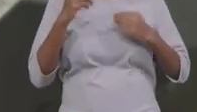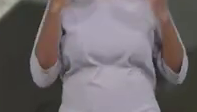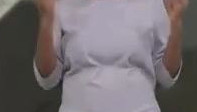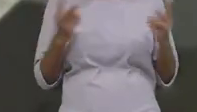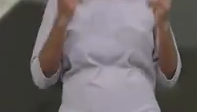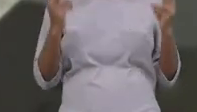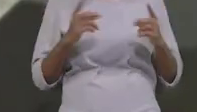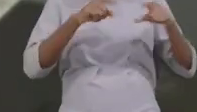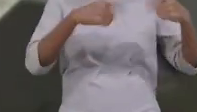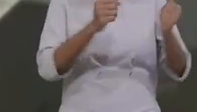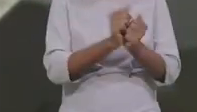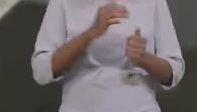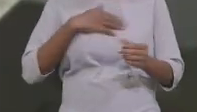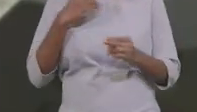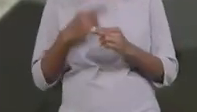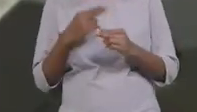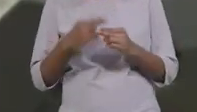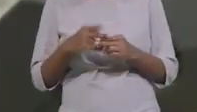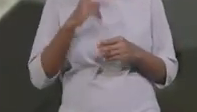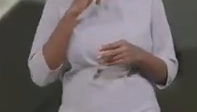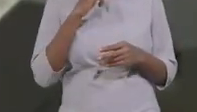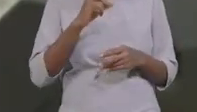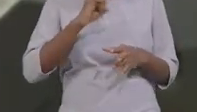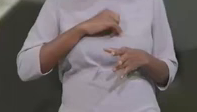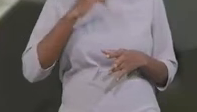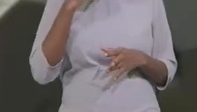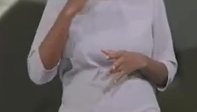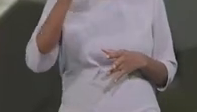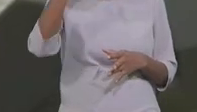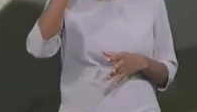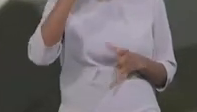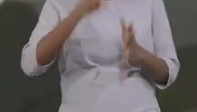Je sais que vous avez j'ai la victoire en mon nom.